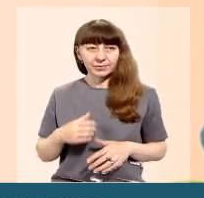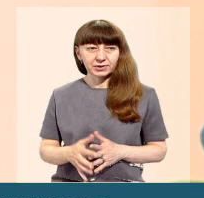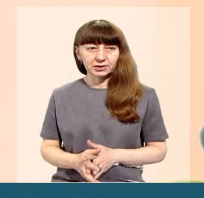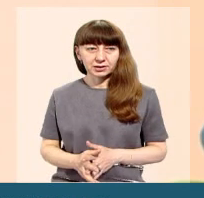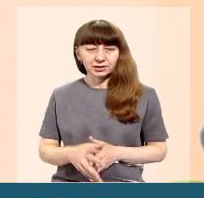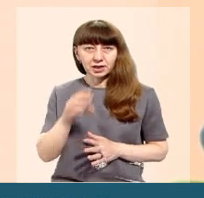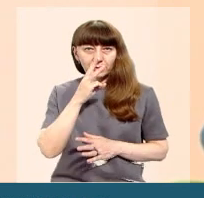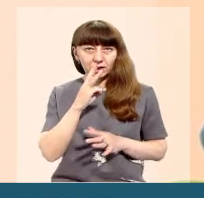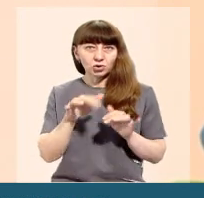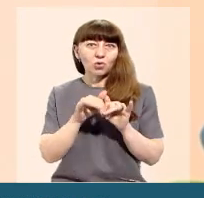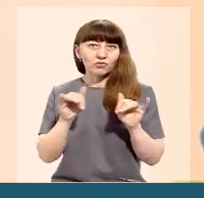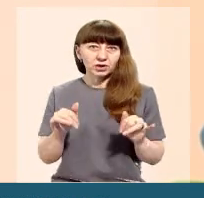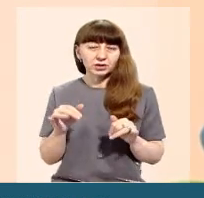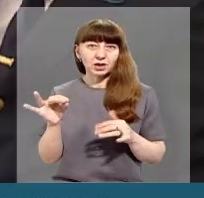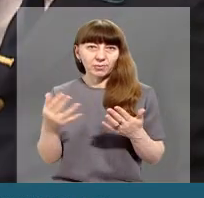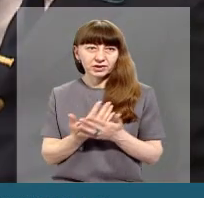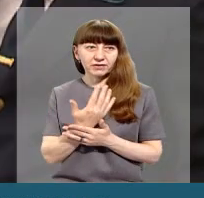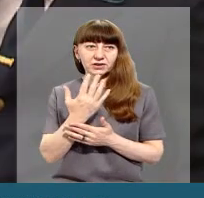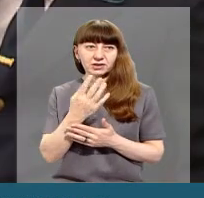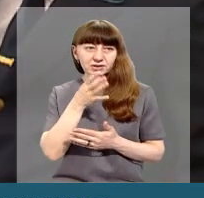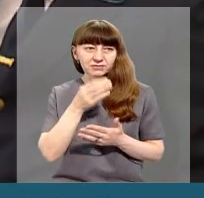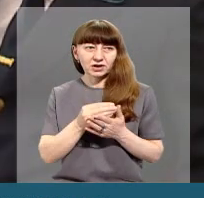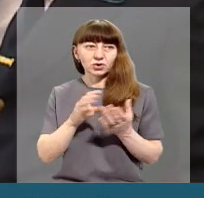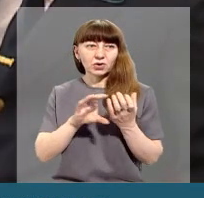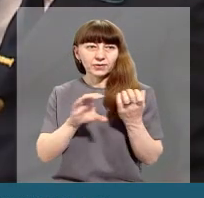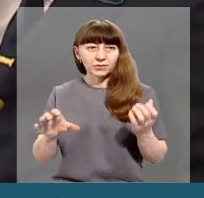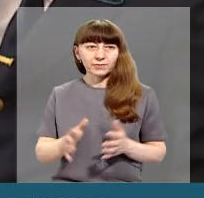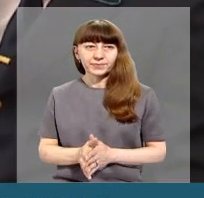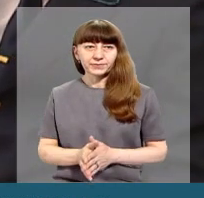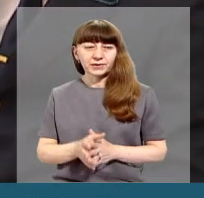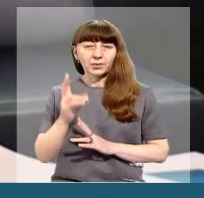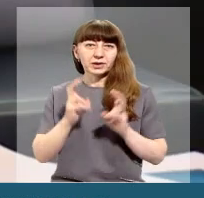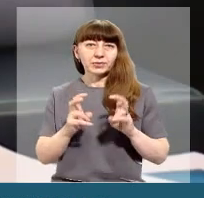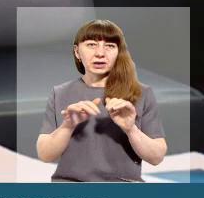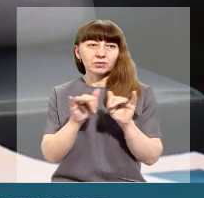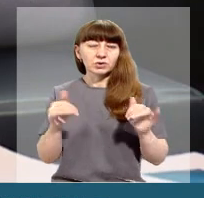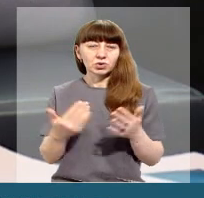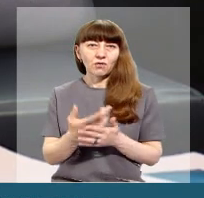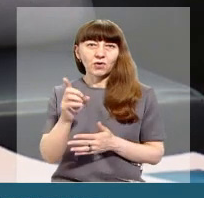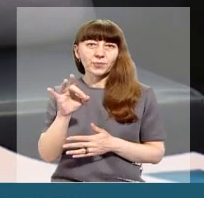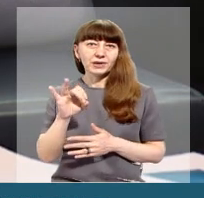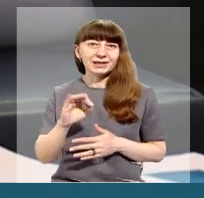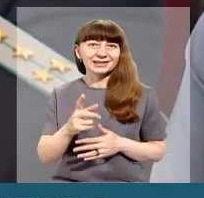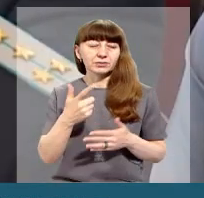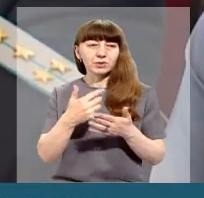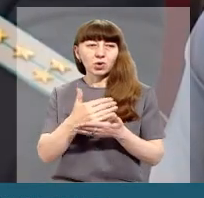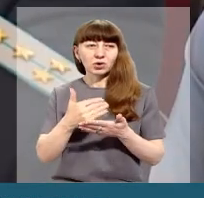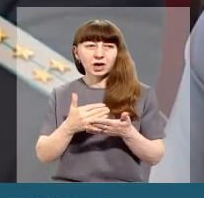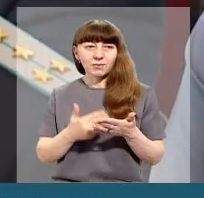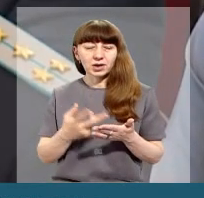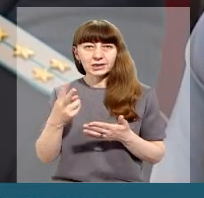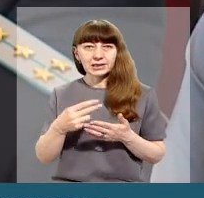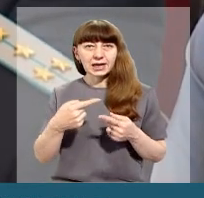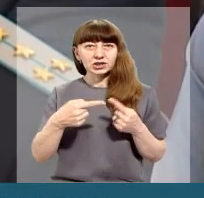заработную плату поднимать и модернизировать свои сети. Предприятия Кустаная разрабатывают новую биллинговую программу. Ее создадут для